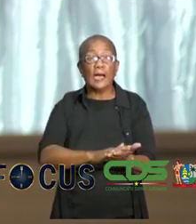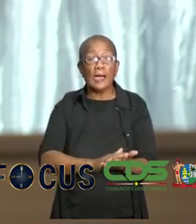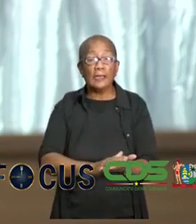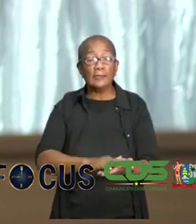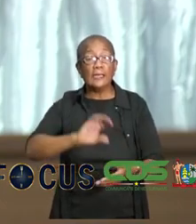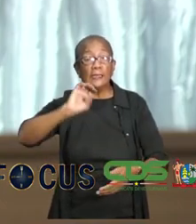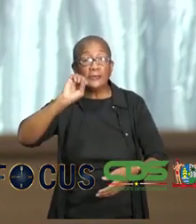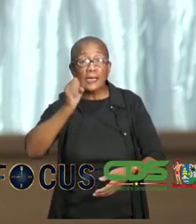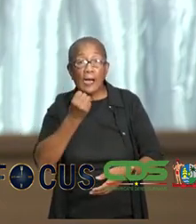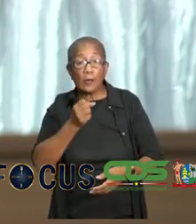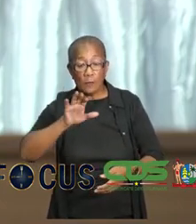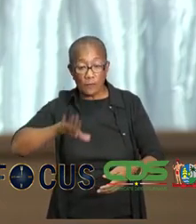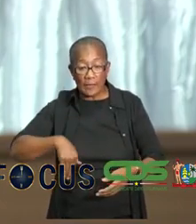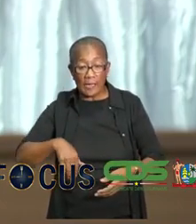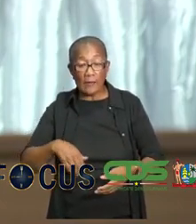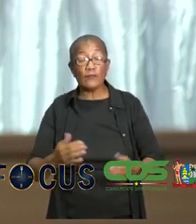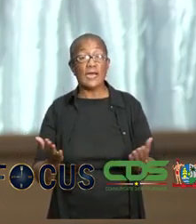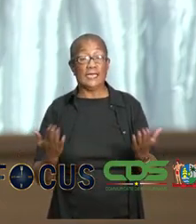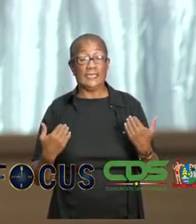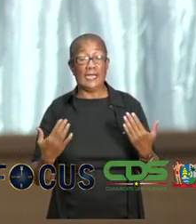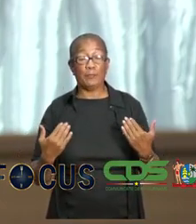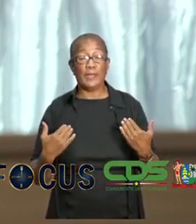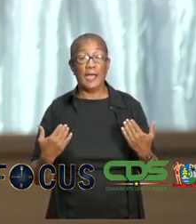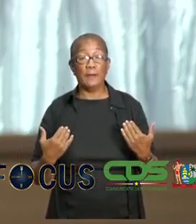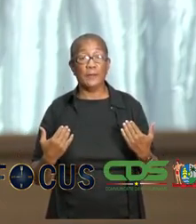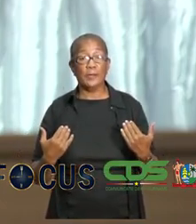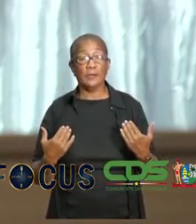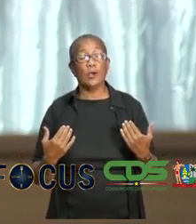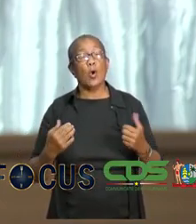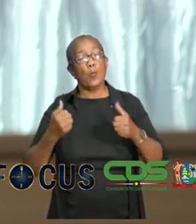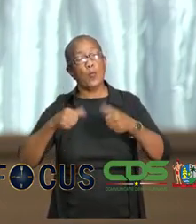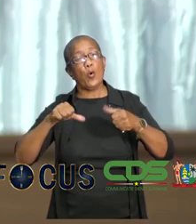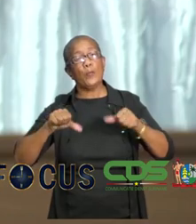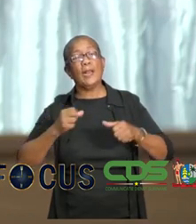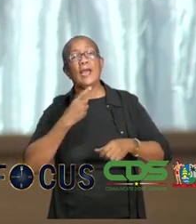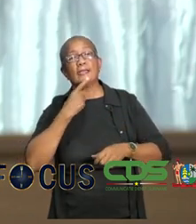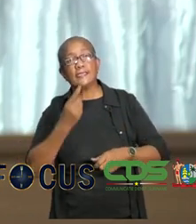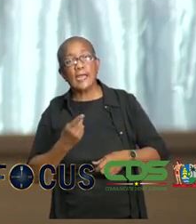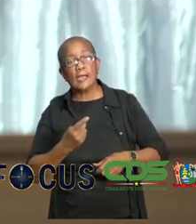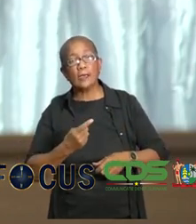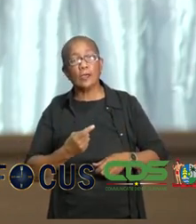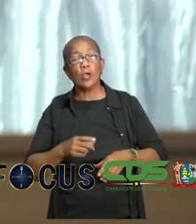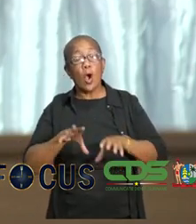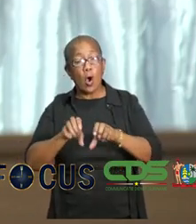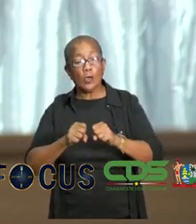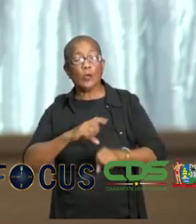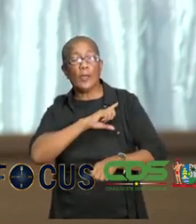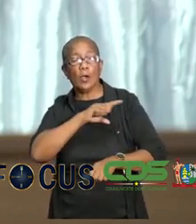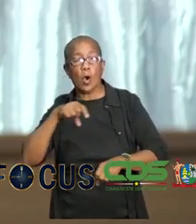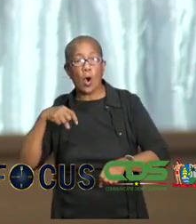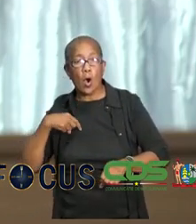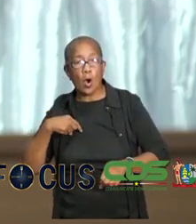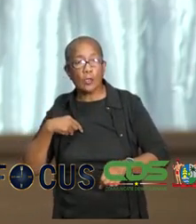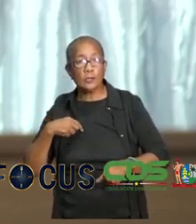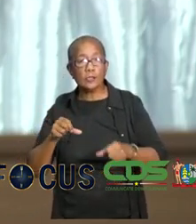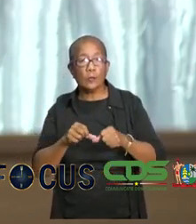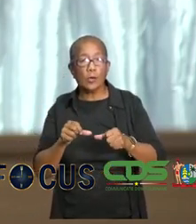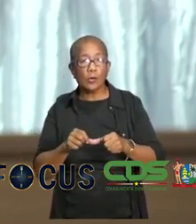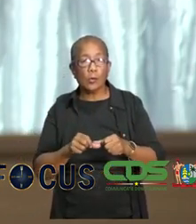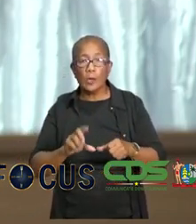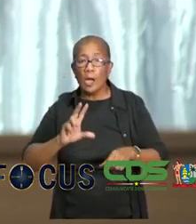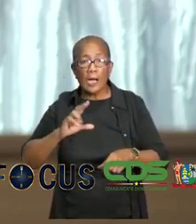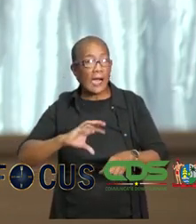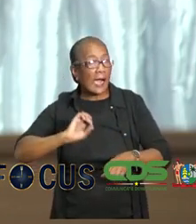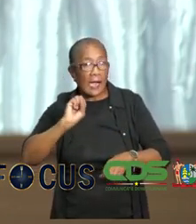vanaf september, wel met populair zeggen, houden we onze eigen broek op. We zijn nog niet in staat